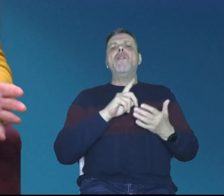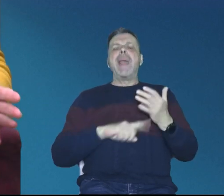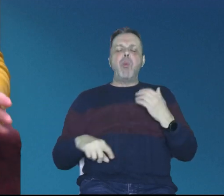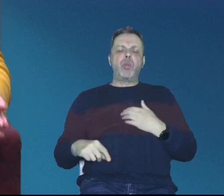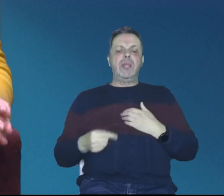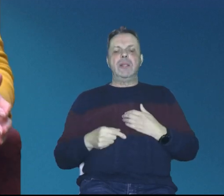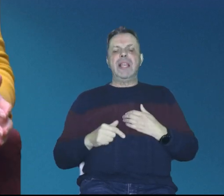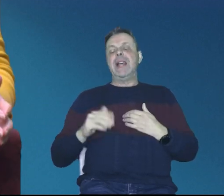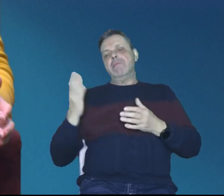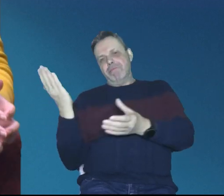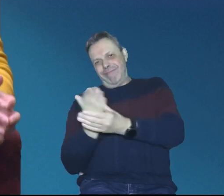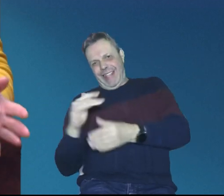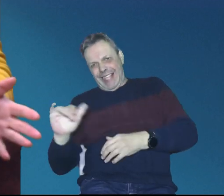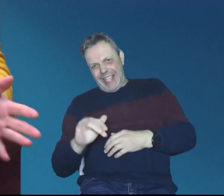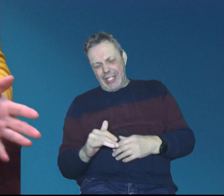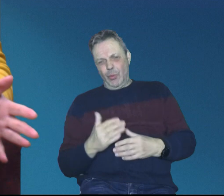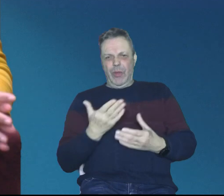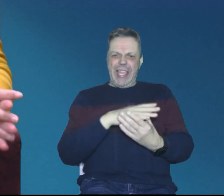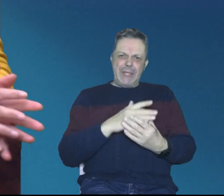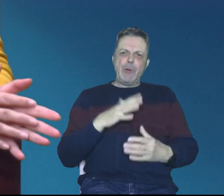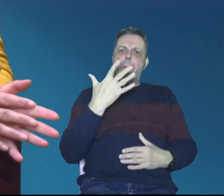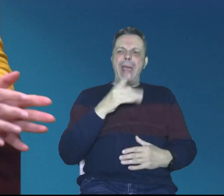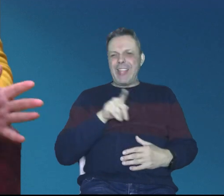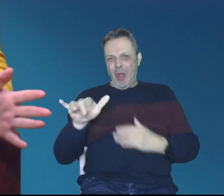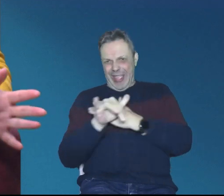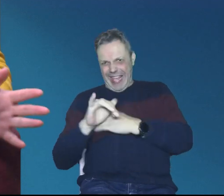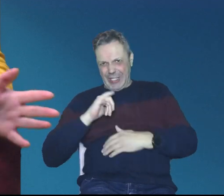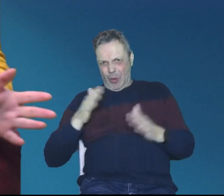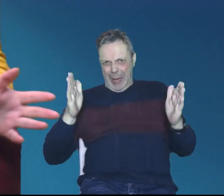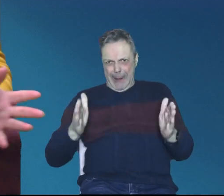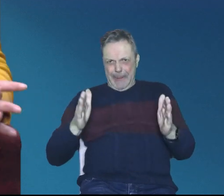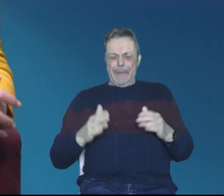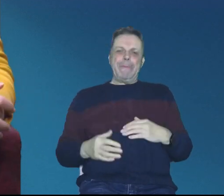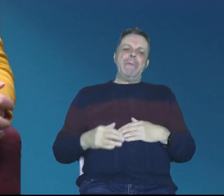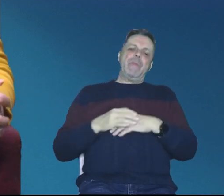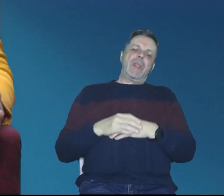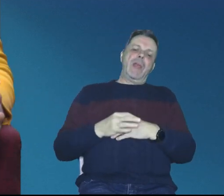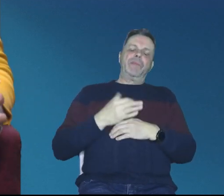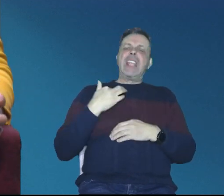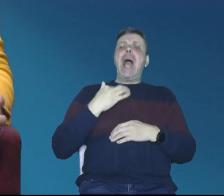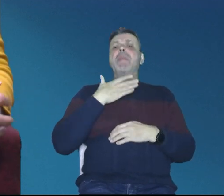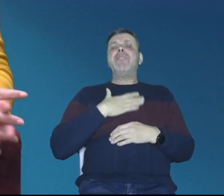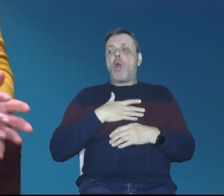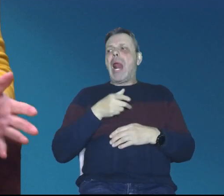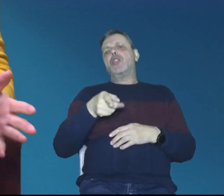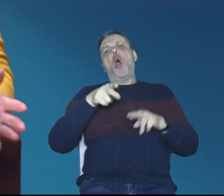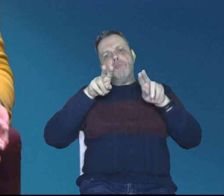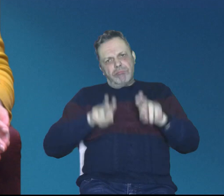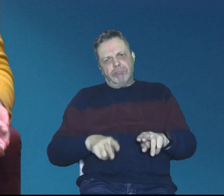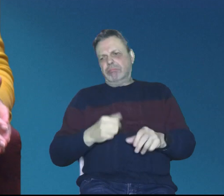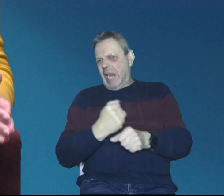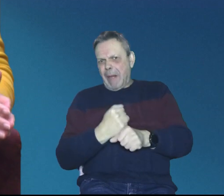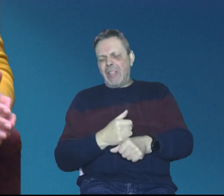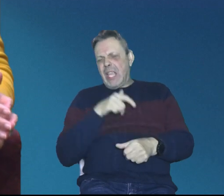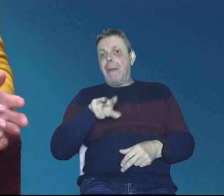ali ovog puta za djecu između 5 i 11 godina, recimo, to bi bilo tako. Voljela bih da